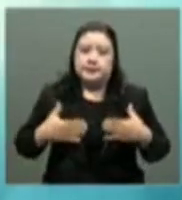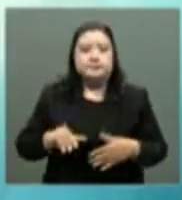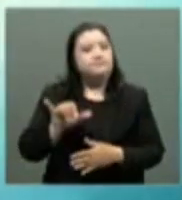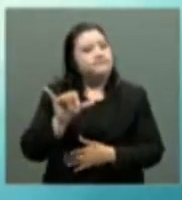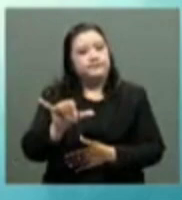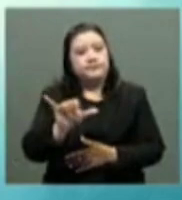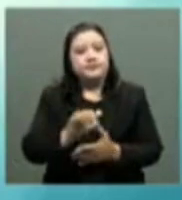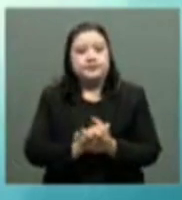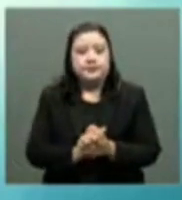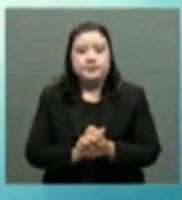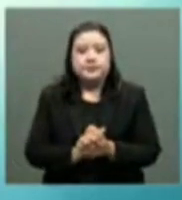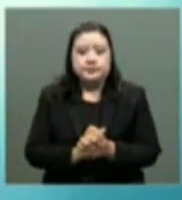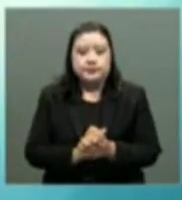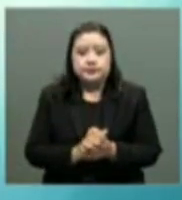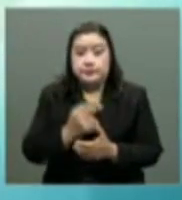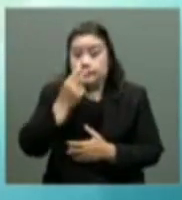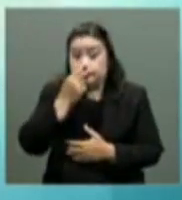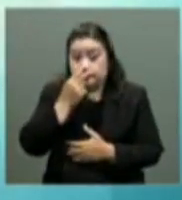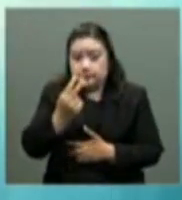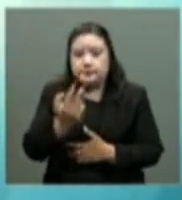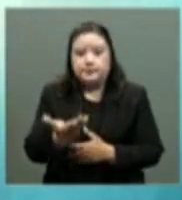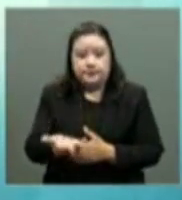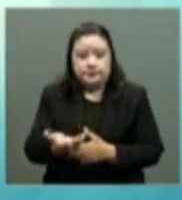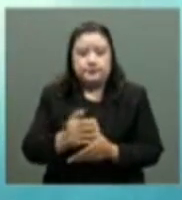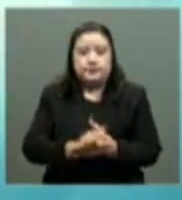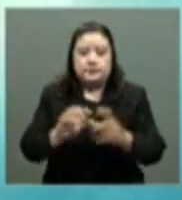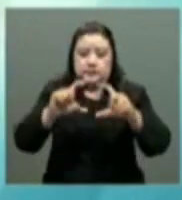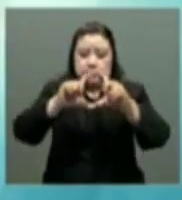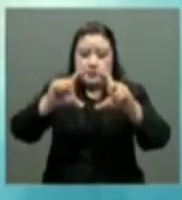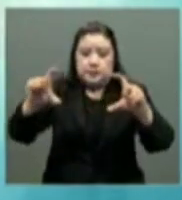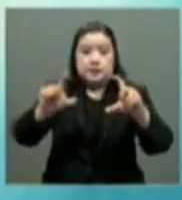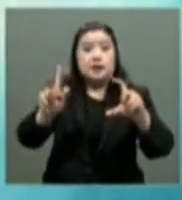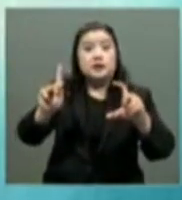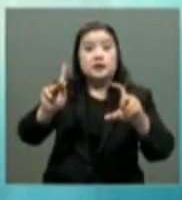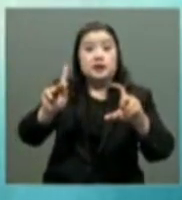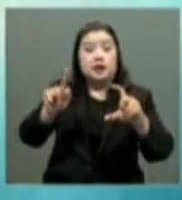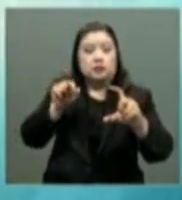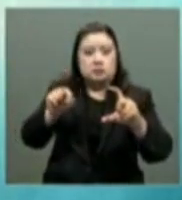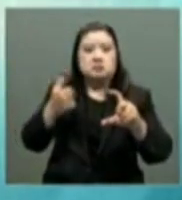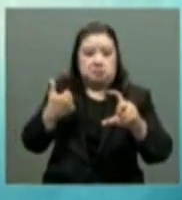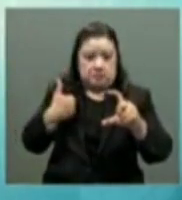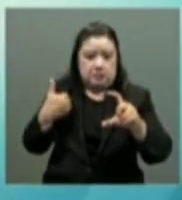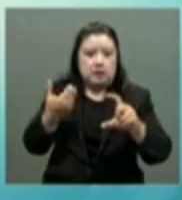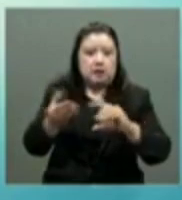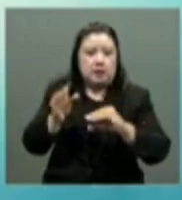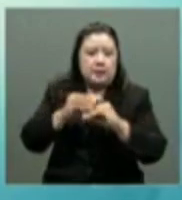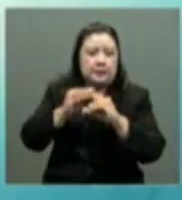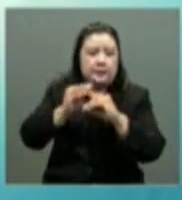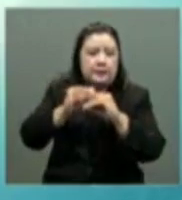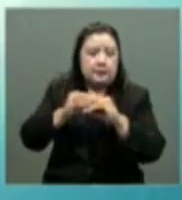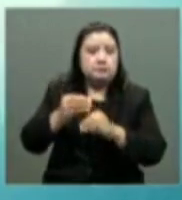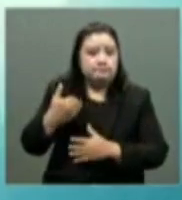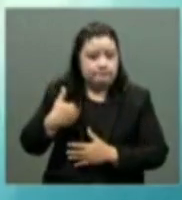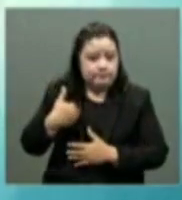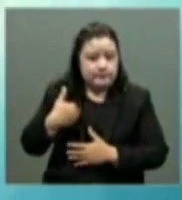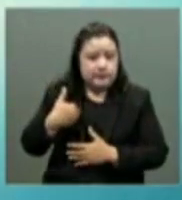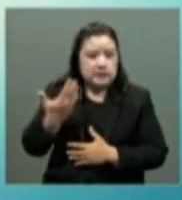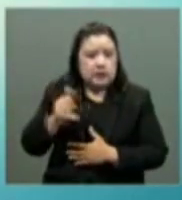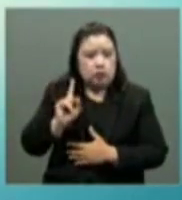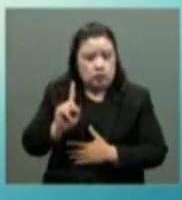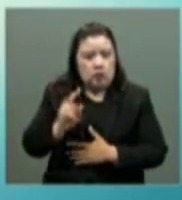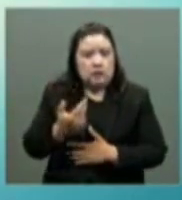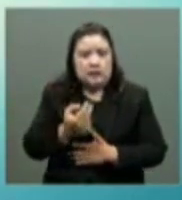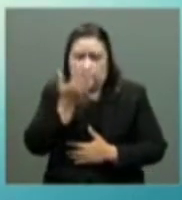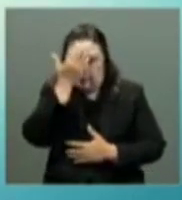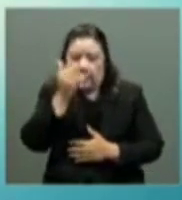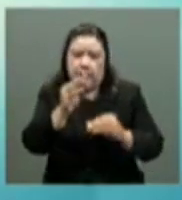ป็นกล่องอยู่ด้านบนนะครับก็ยังมีตัวเลขที่ต้องเพิ่มขึ้นเรื่อยๆนะครับแล้วเราก็ต้องมาแยกตรงนี้